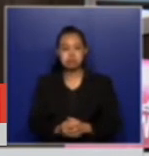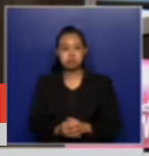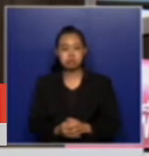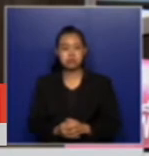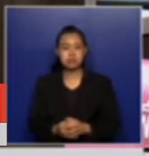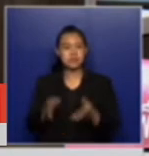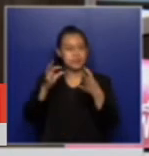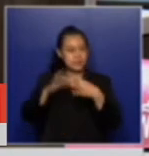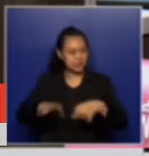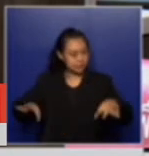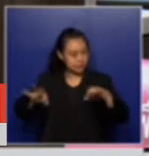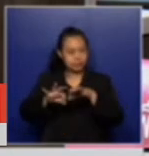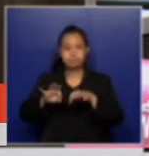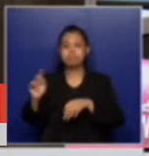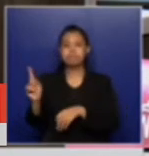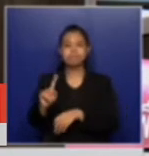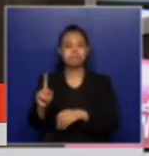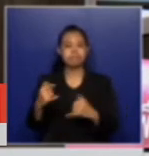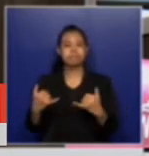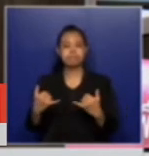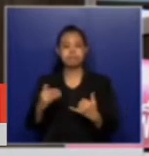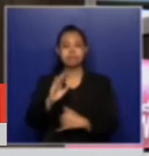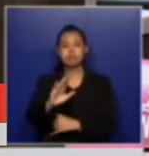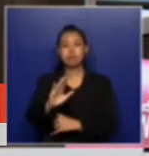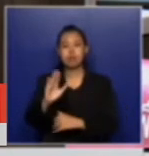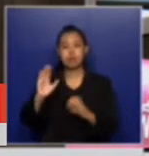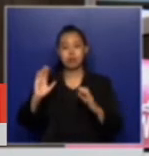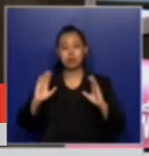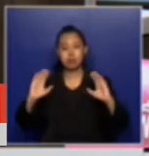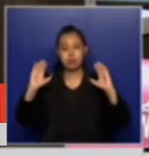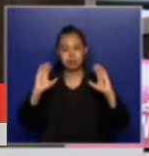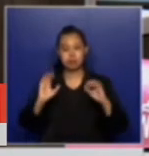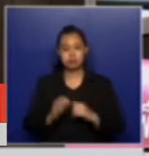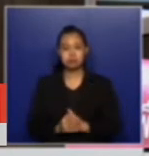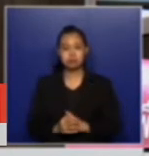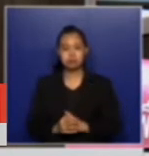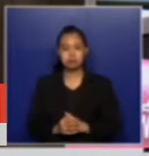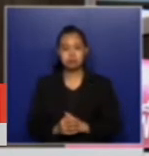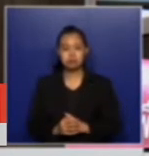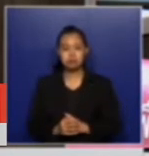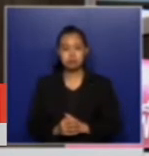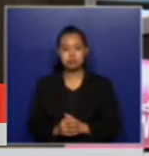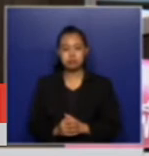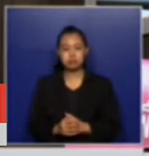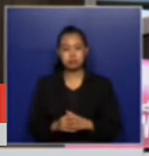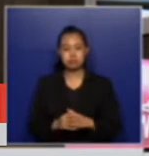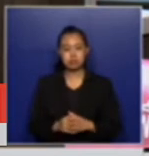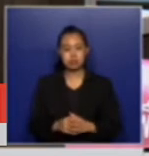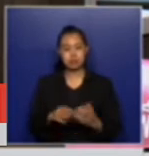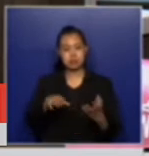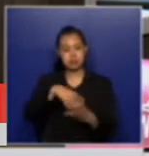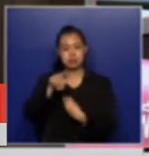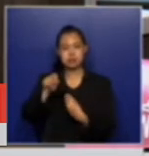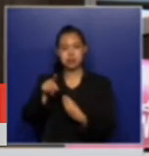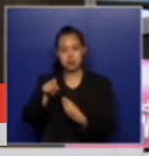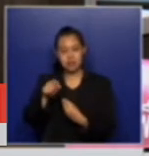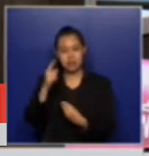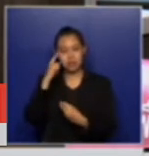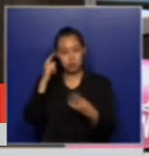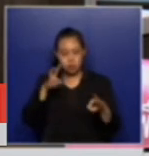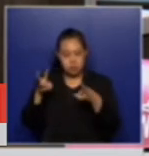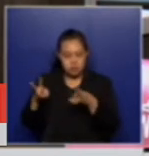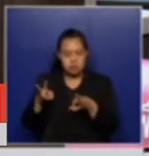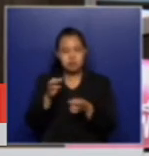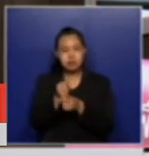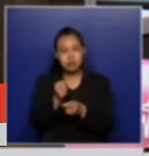ญของรัฐบาลในเวลานี้คือว่ามาตรการการรองรับผลกระทบด้านเศรษฐกิจว่าจะเป็นอย่าง